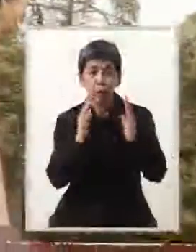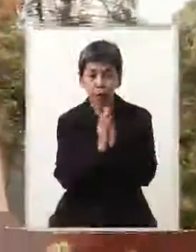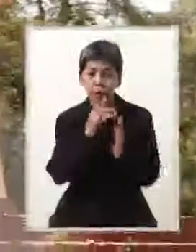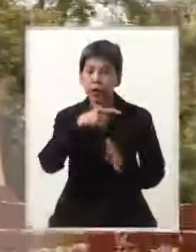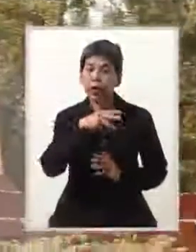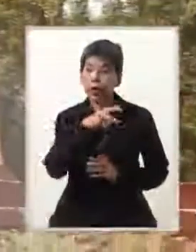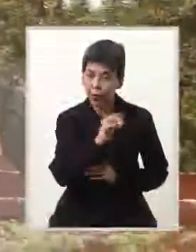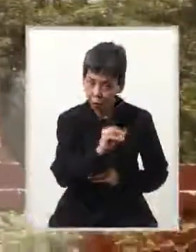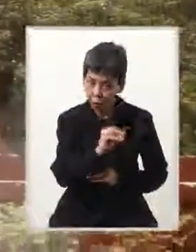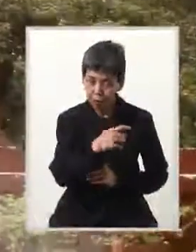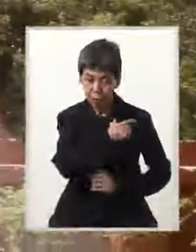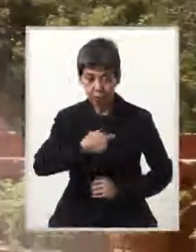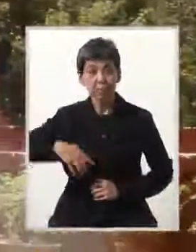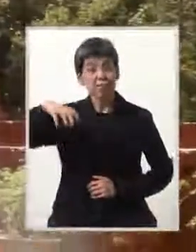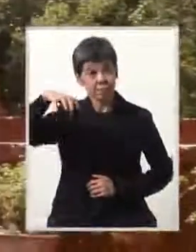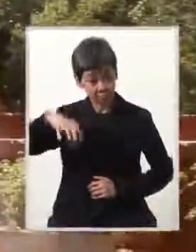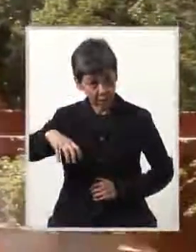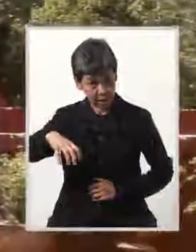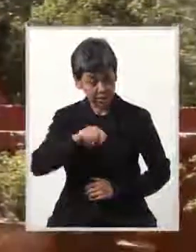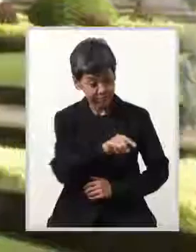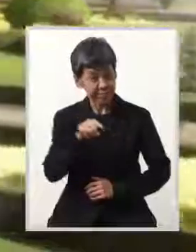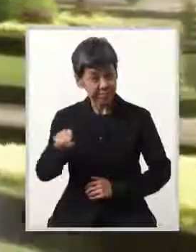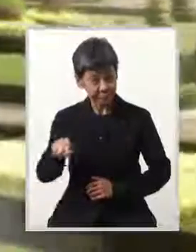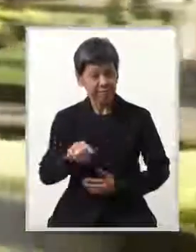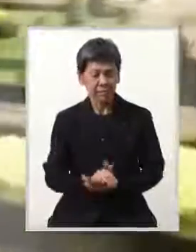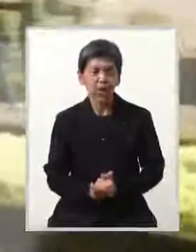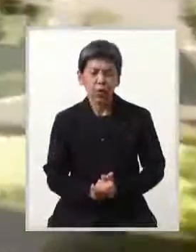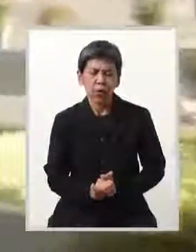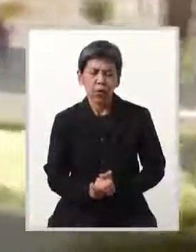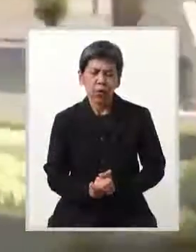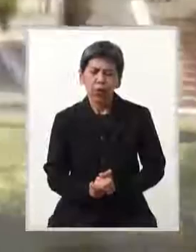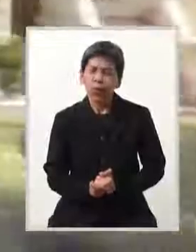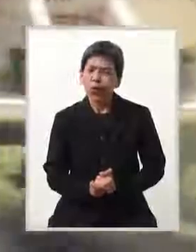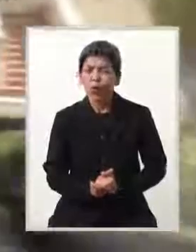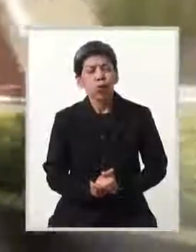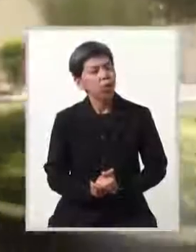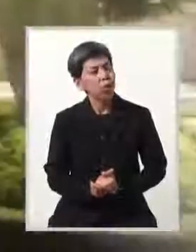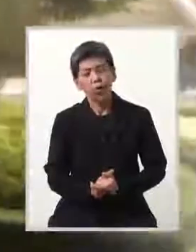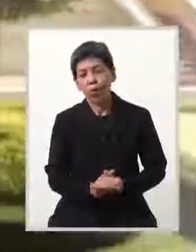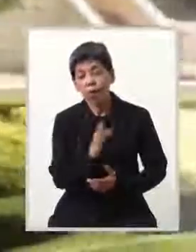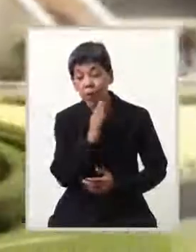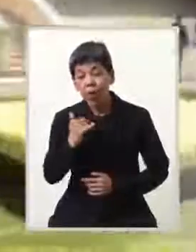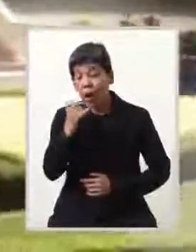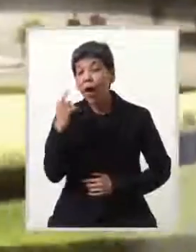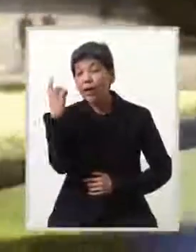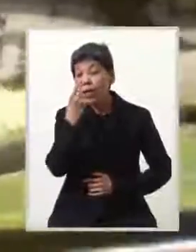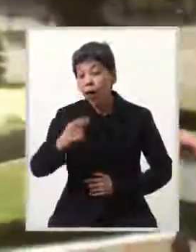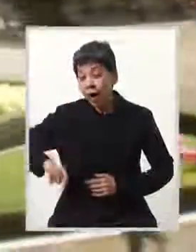ไม่ว่าจะเป็นวัดพนมไม่ว่าจะเป็นพระราชวังพนมเปญเนี่ยทั้งสองที่นี่เป็นที่ที่บอกว่าถ้าใคร